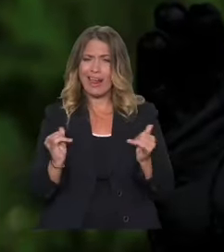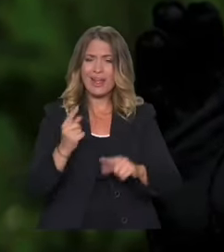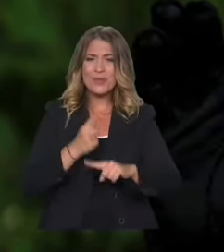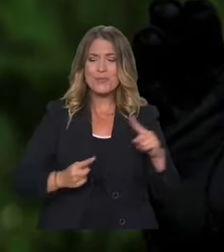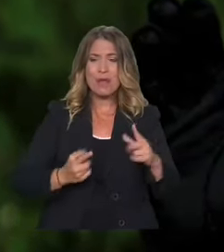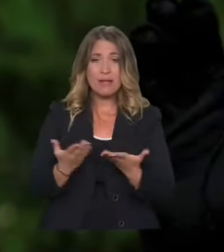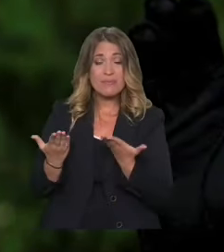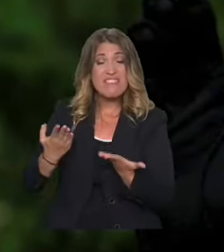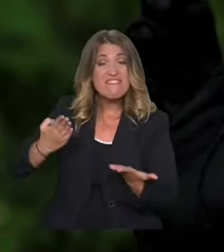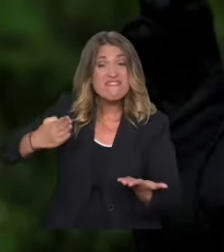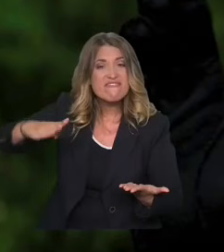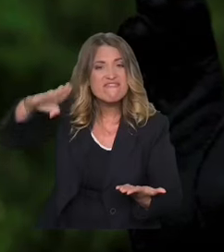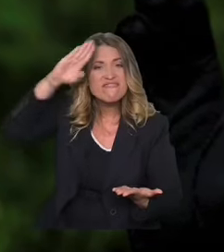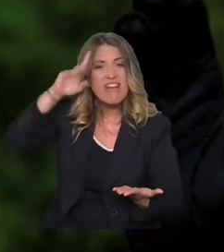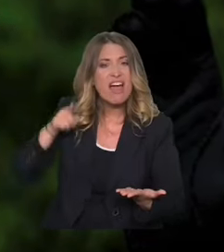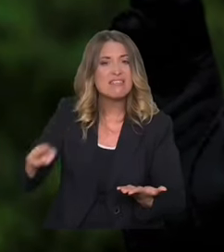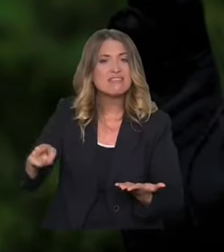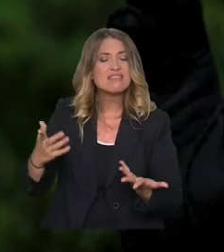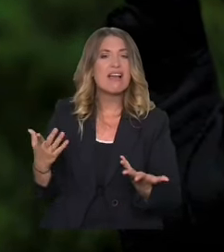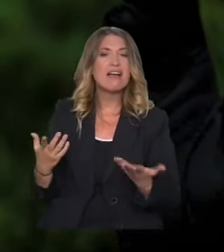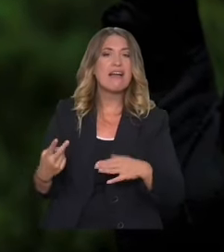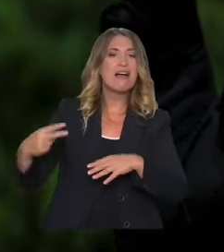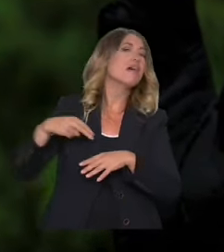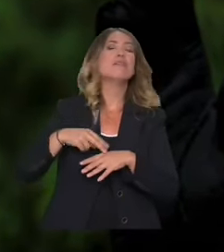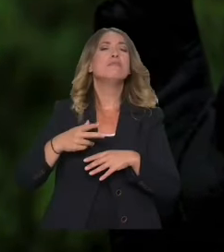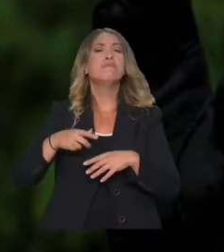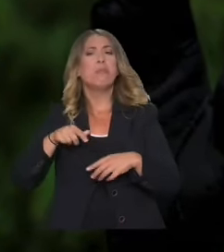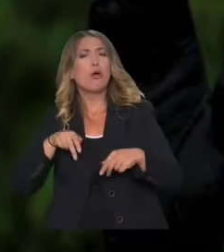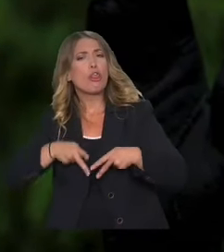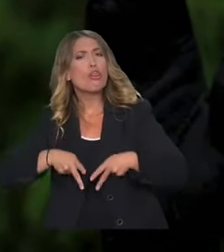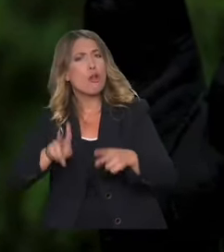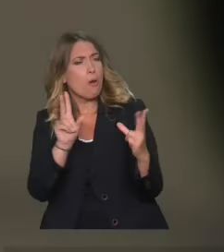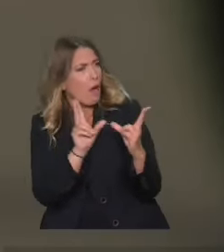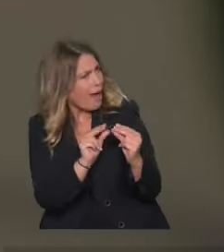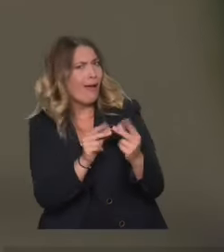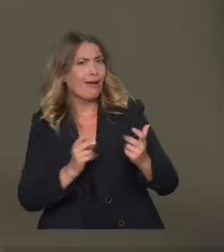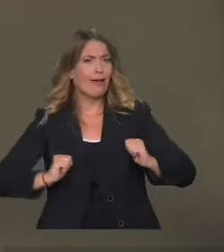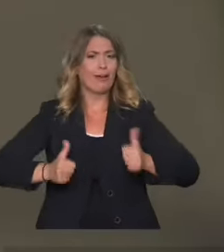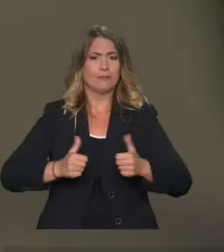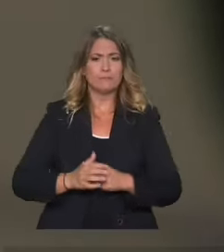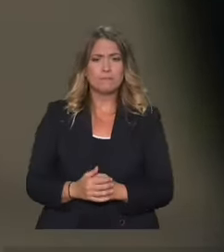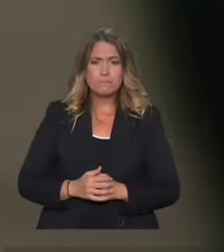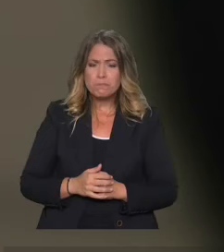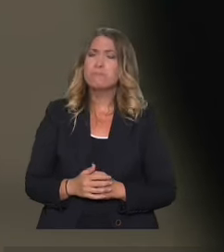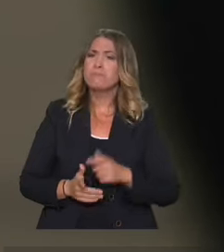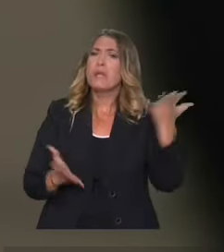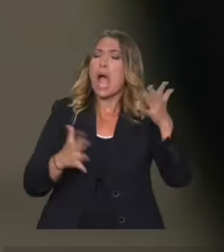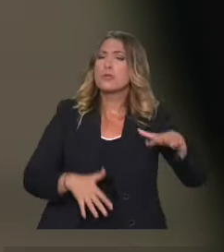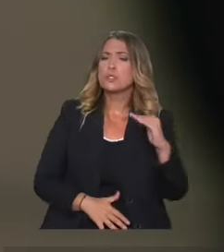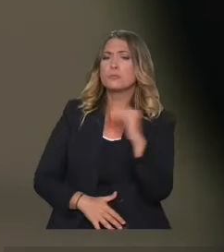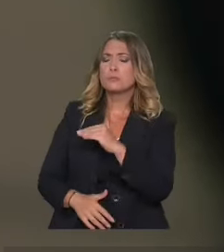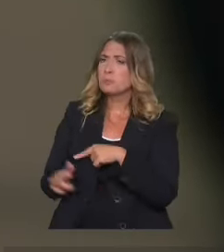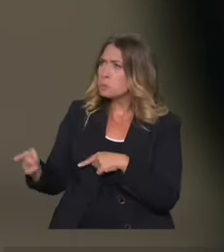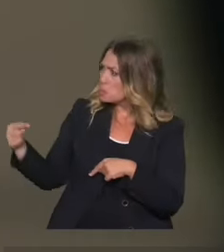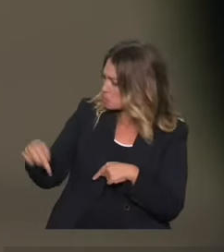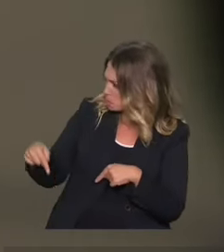Ήταν η Βασίλισσα που δεν δίσταζε να μιλήσει στους τουρίστες που έβλεπε στο δρόμο και δεν την αναγνώριζαν. How often have you been coming up here? Oh, she